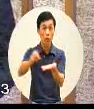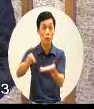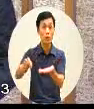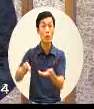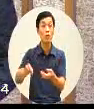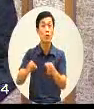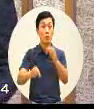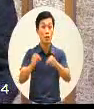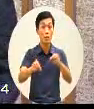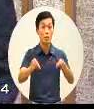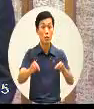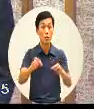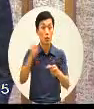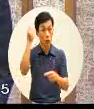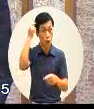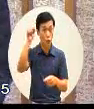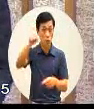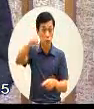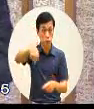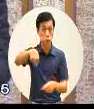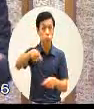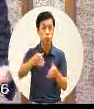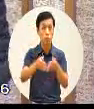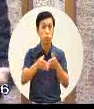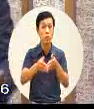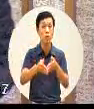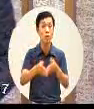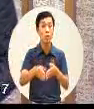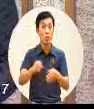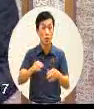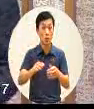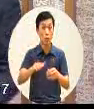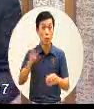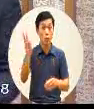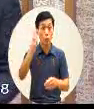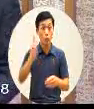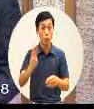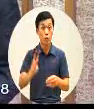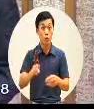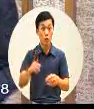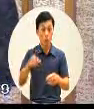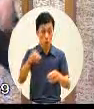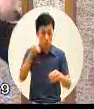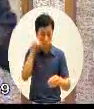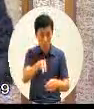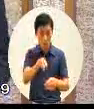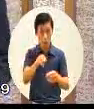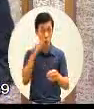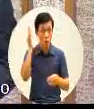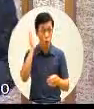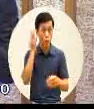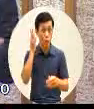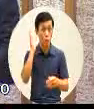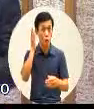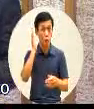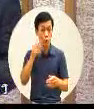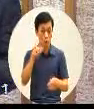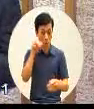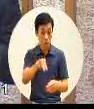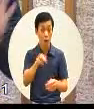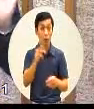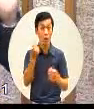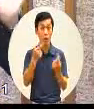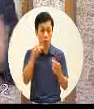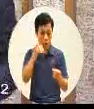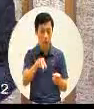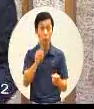时拢爱淡头嘛。哦，啊，淡头的时候其实这些水吼，迄、那个反映着天顶迄个云嘛，吼、哦，到淡头的时